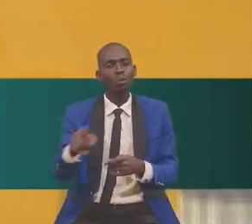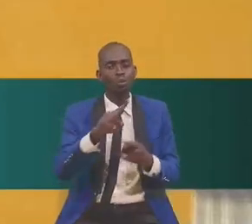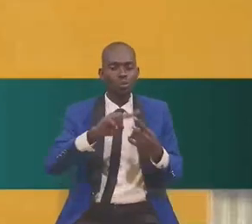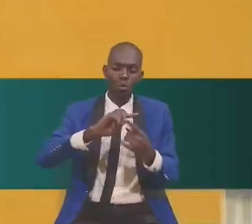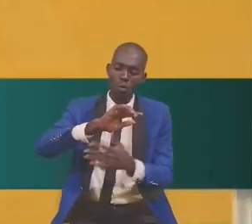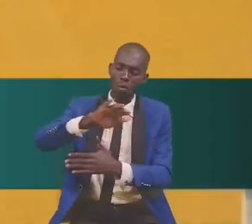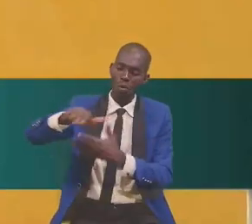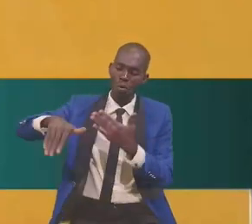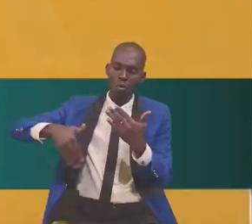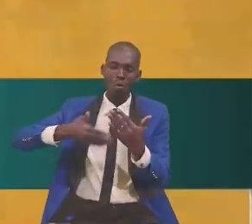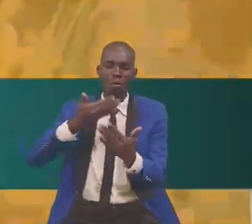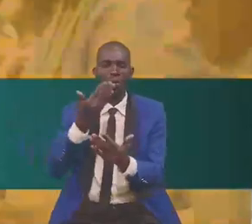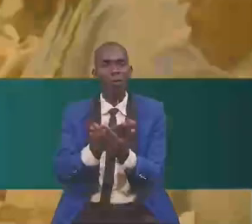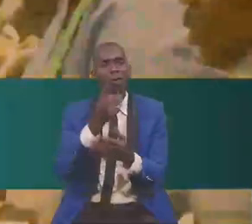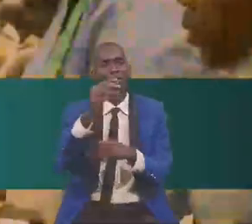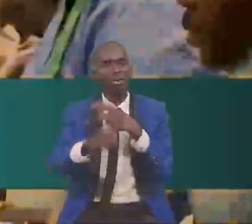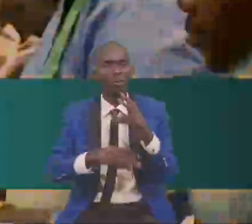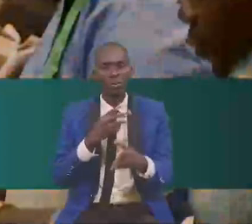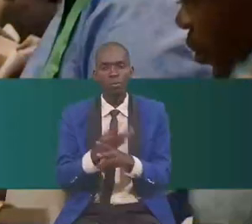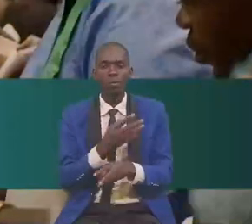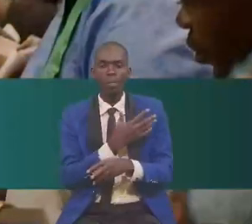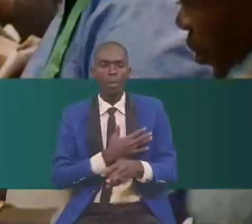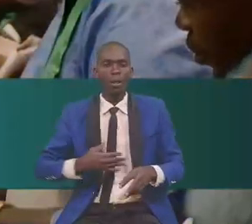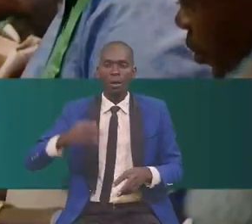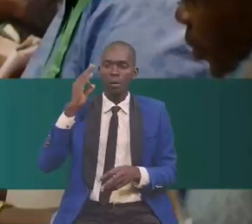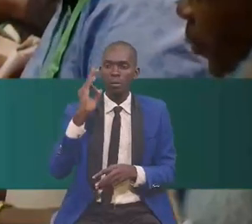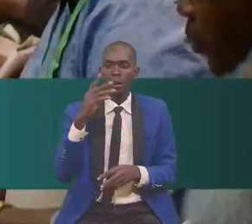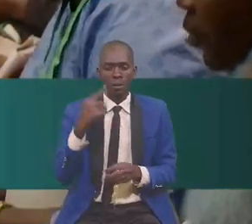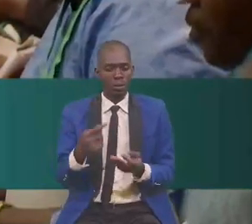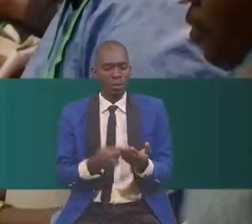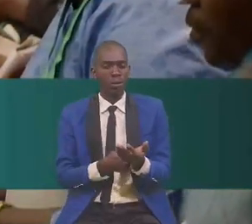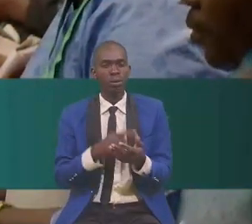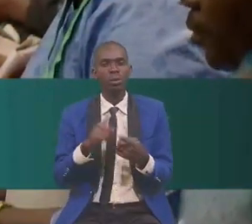nouvelle à toute la création. Vous comprenez?